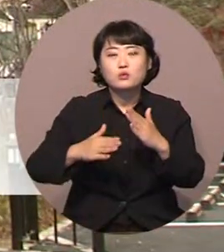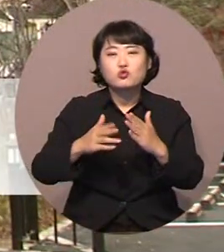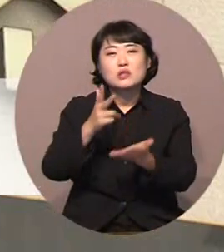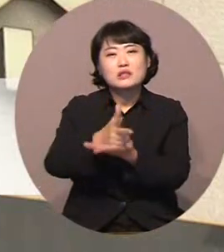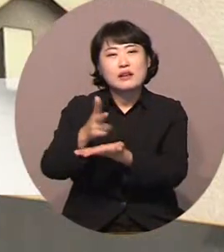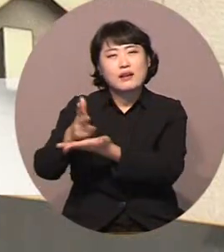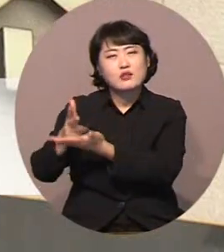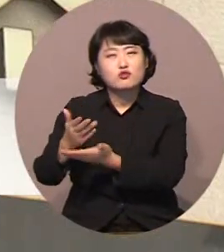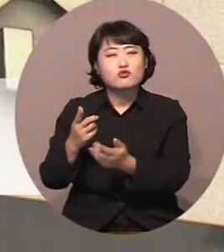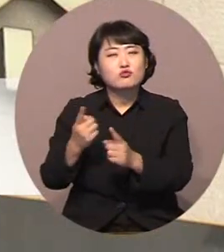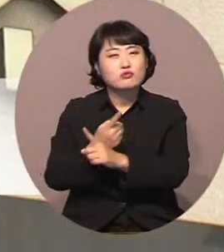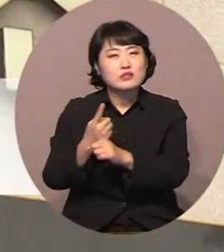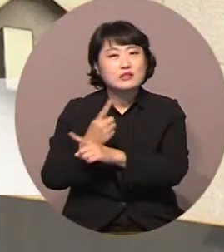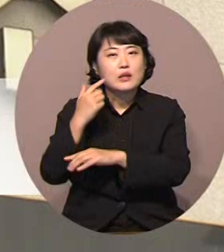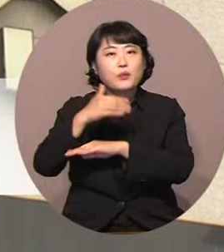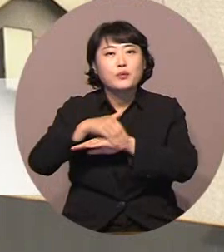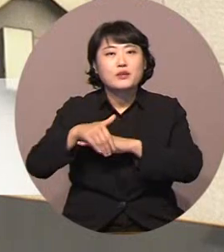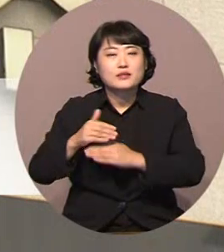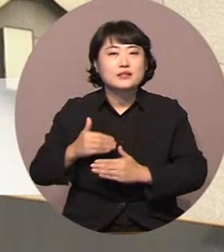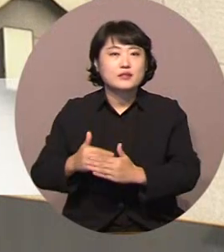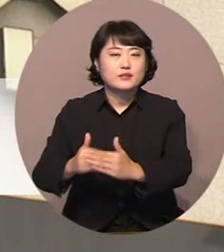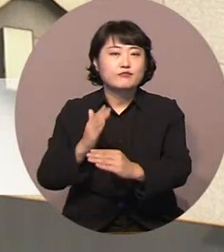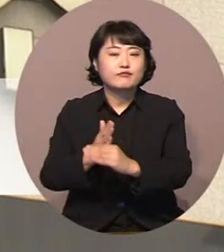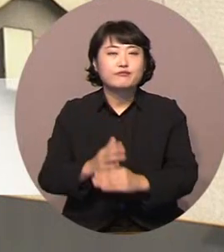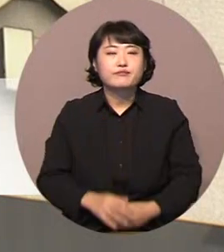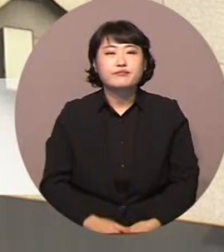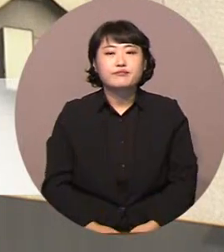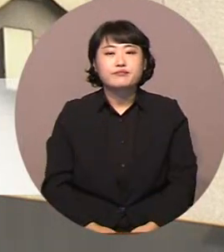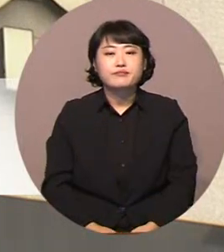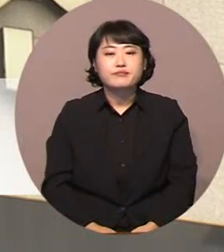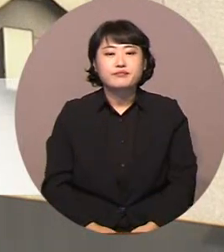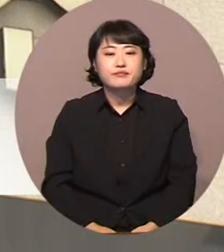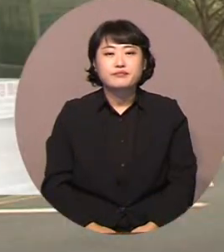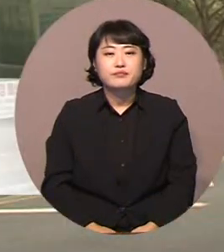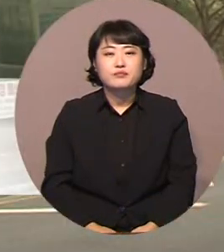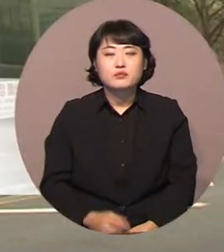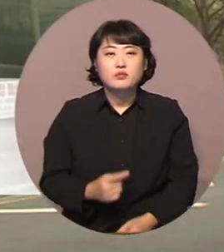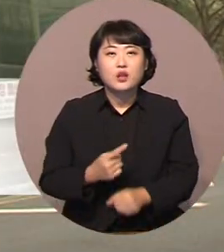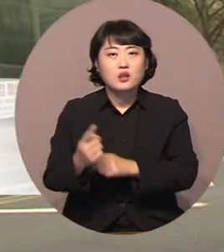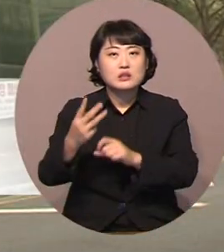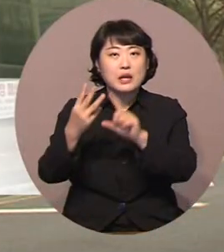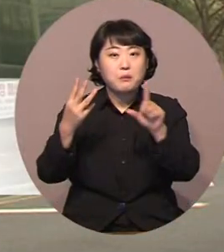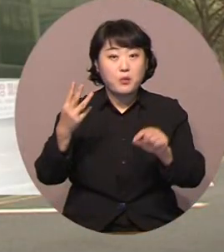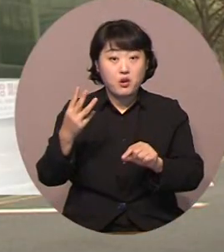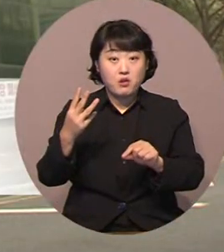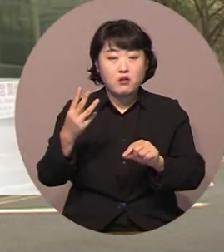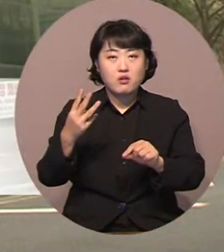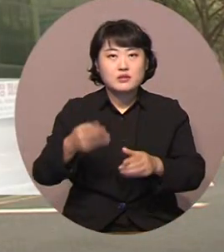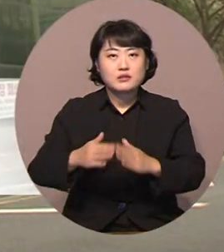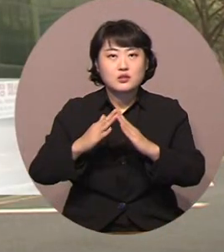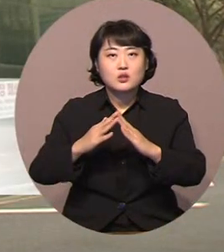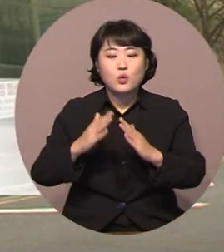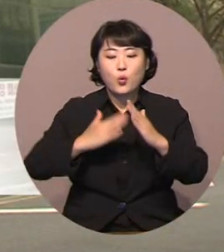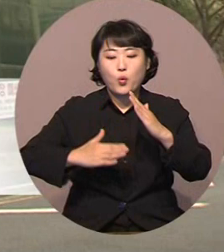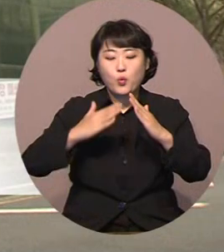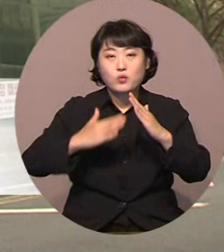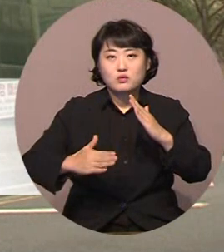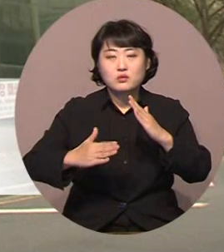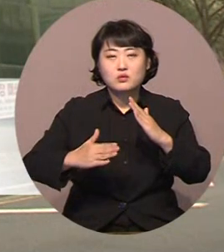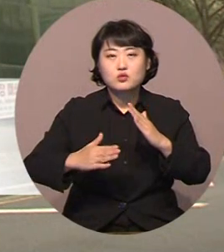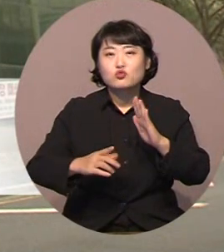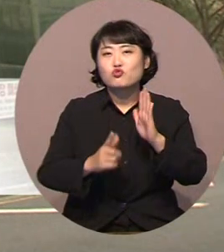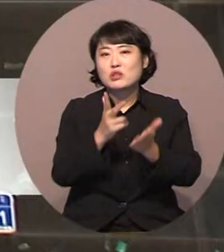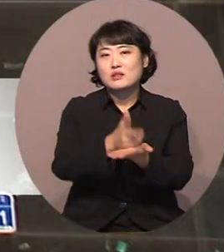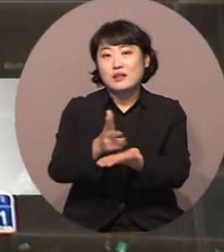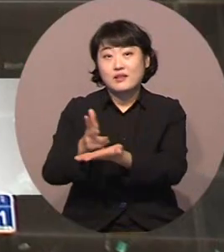하고 최근 착공의 조성의 속도를 내고 있습니다 내년 3월 준공될 공영주차장은 정부 공모사업을